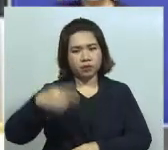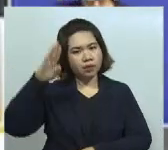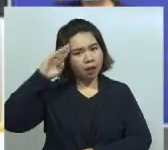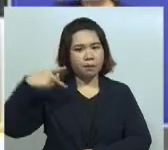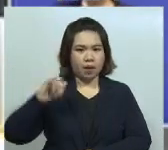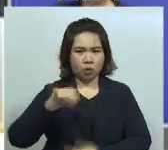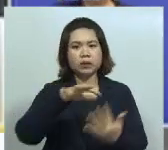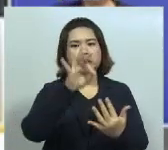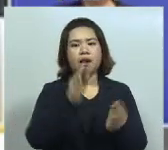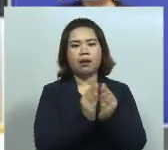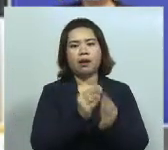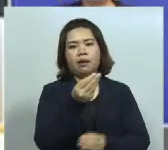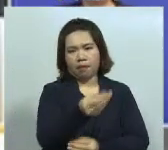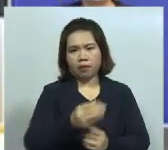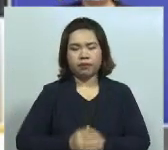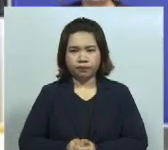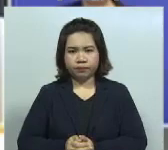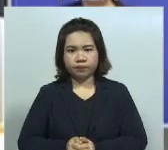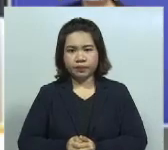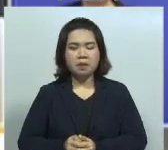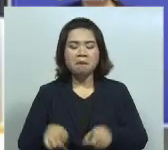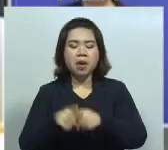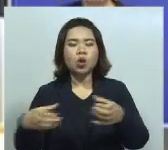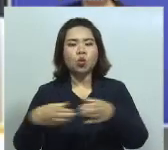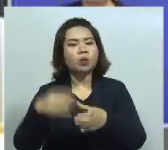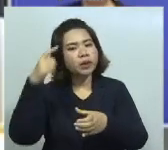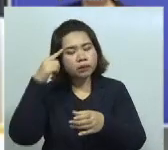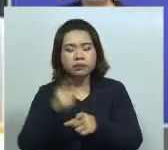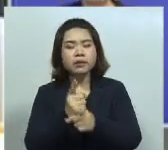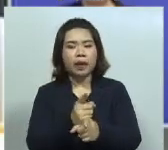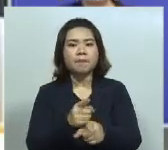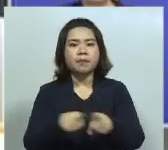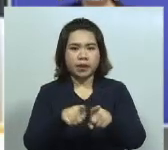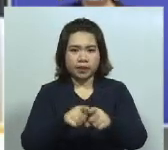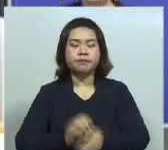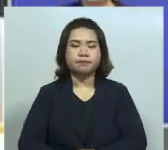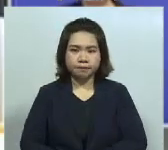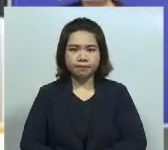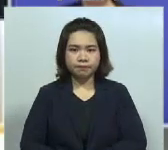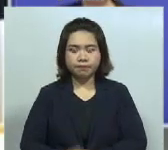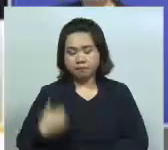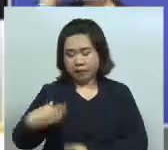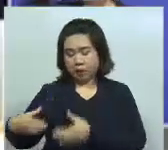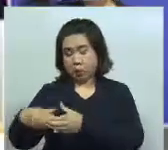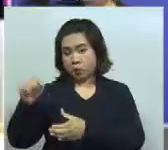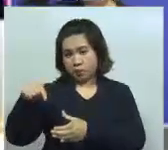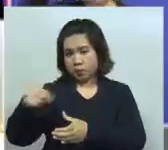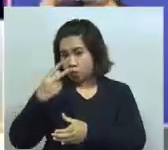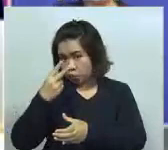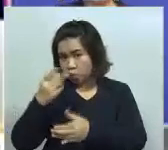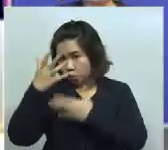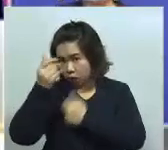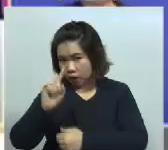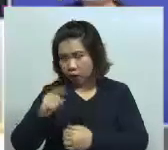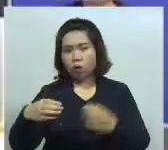ฐมนตรีและไม่ได้มีการโหวตสวนมติของพรรคประชาธิปัตย์แต่อย่างใดส่วนอีกหนึ่งพรรคที่น่าจับตาเช่นกันนั่น